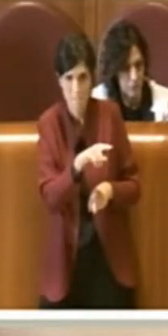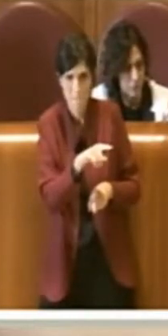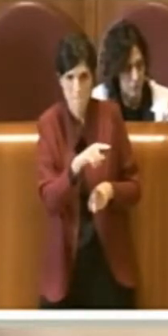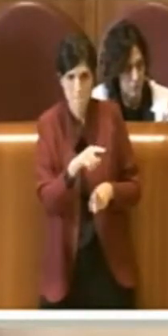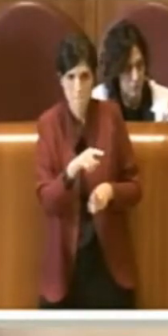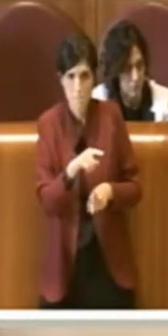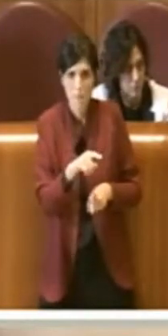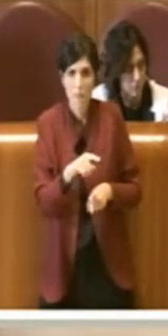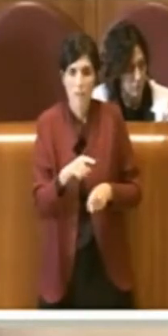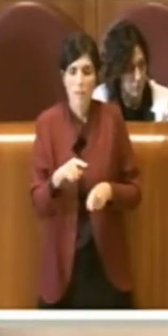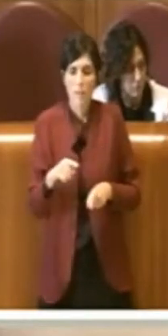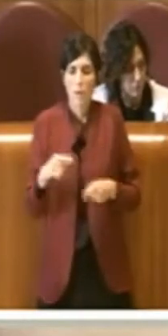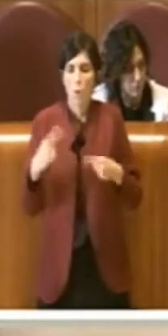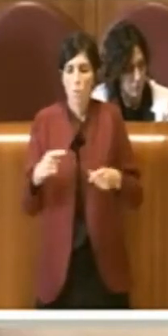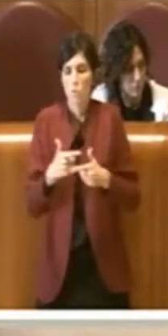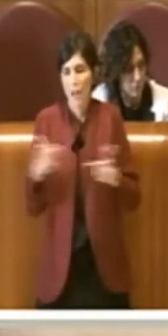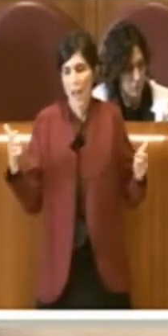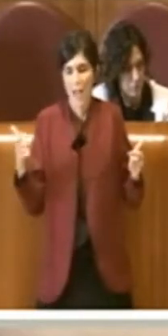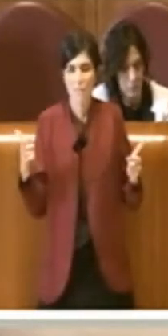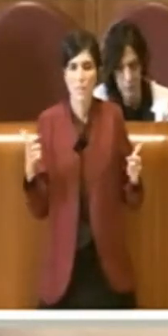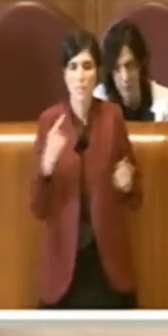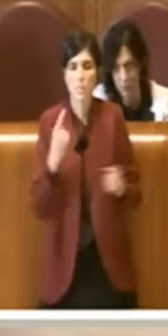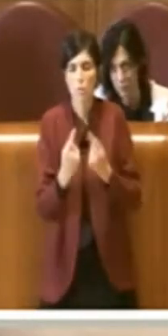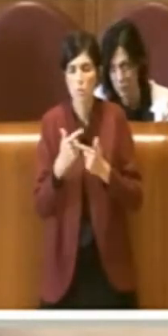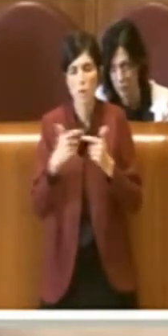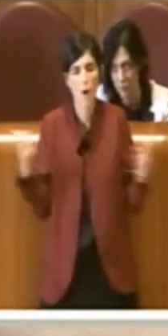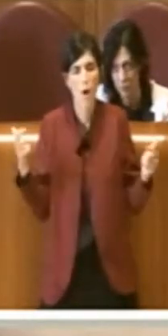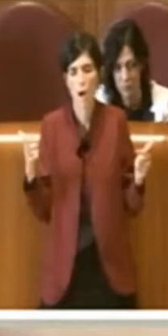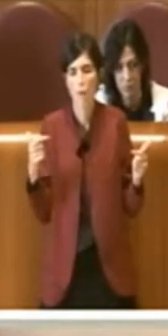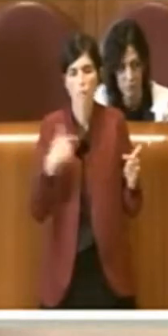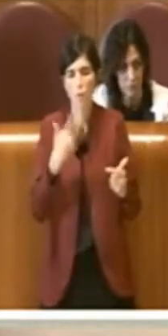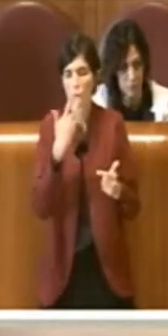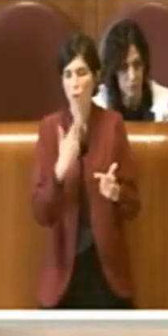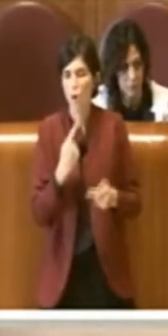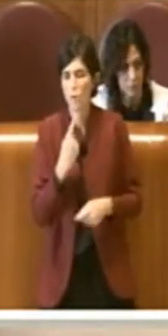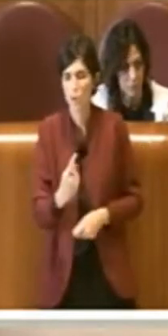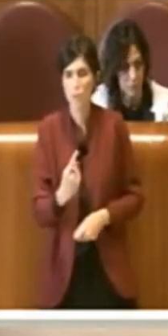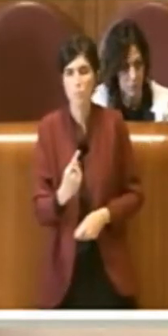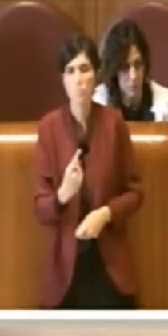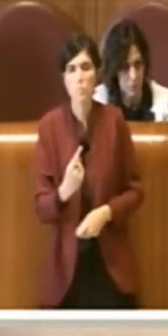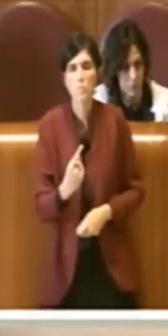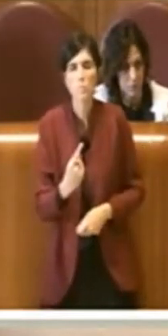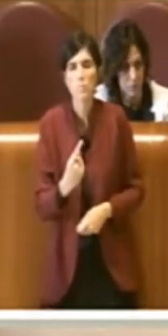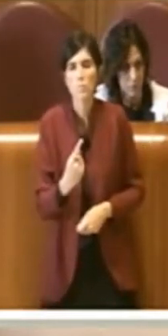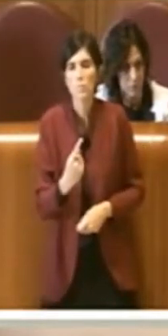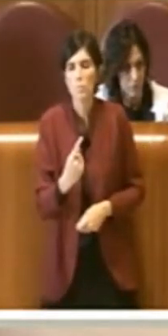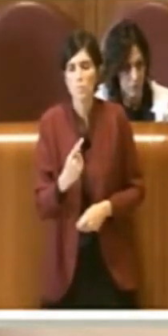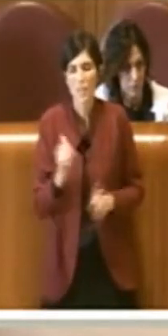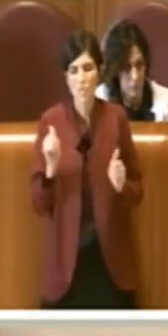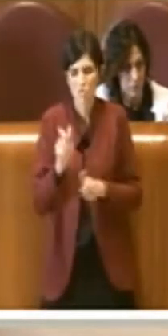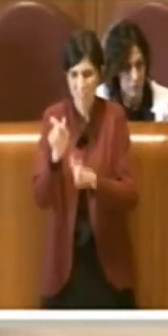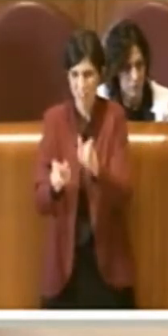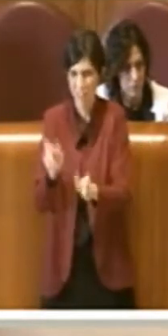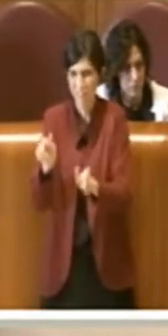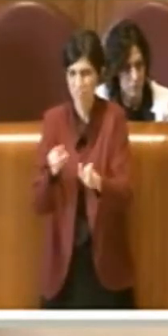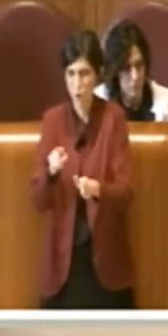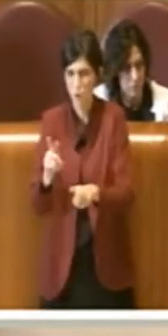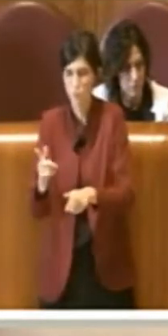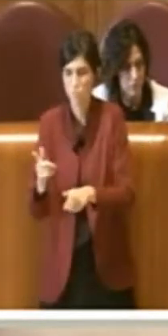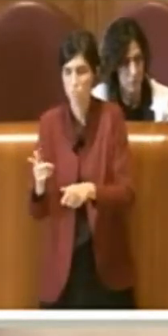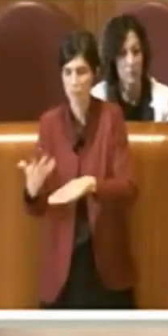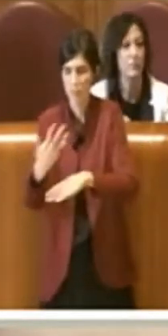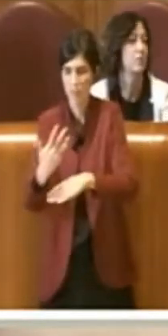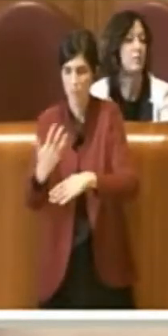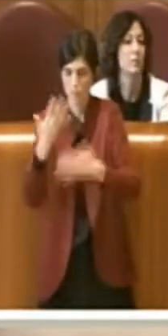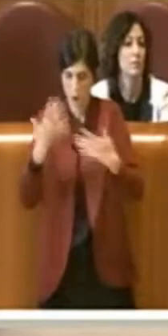sinceramente gravi. Io vorrei dire anche ai cittadini che sono intervenuti, che